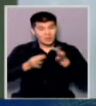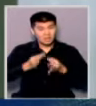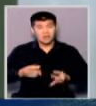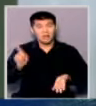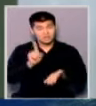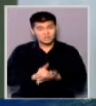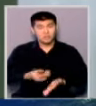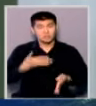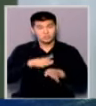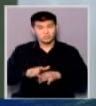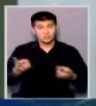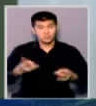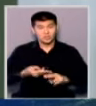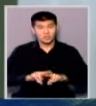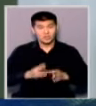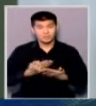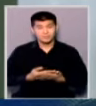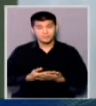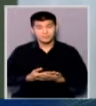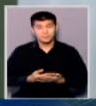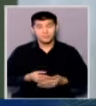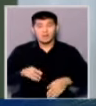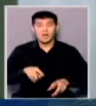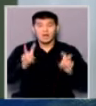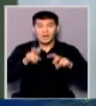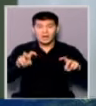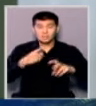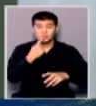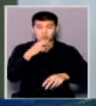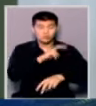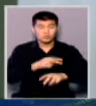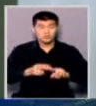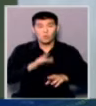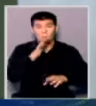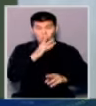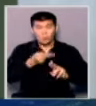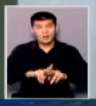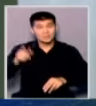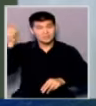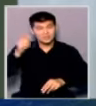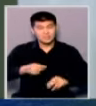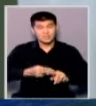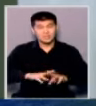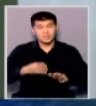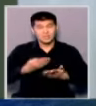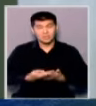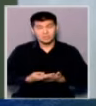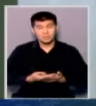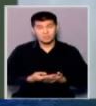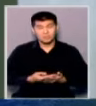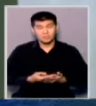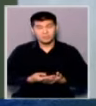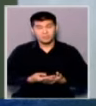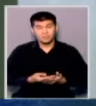ішіп, тапсыр деген анализдерін тапсырып, уақытында приемға келіп жүрсеңіздер, және де